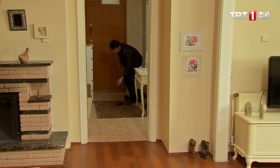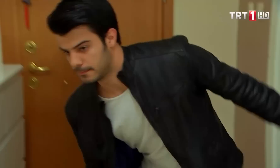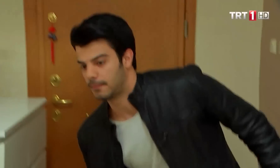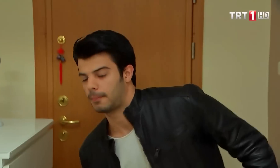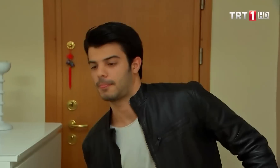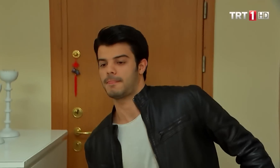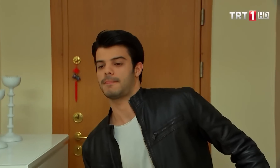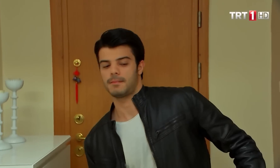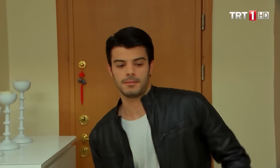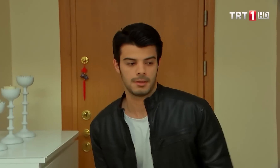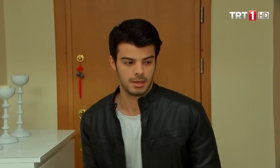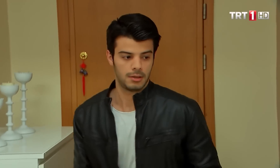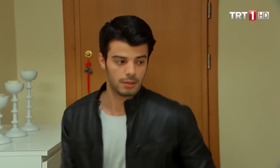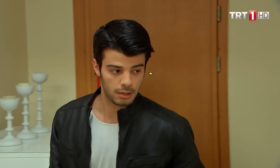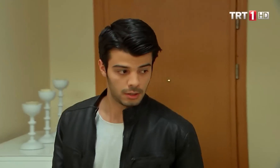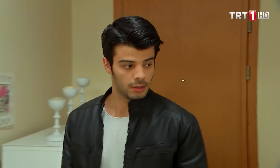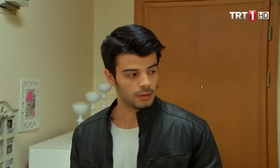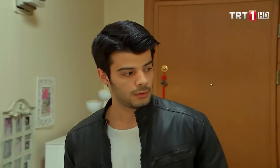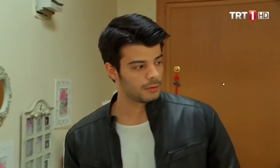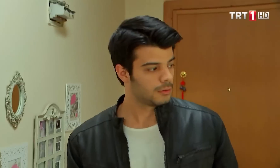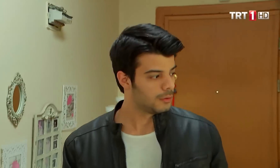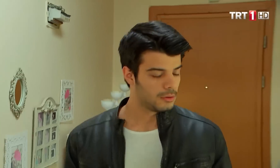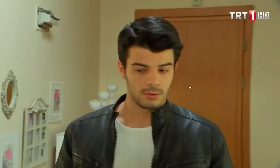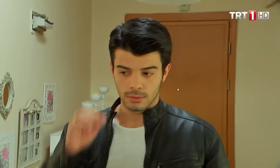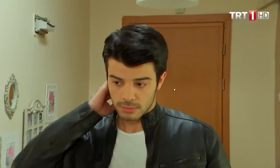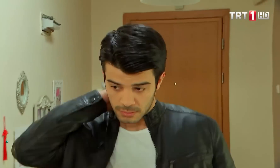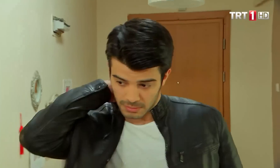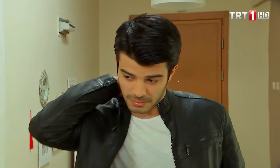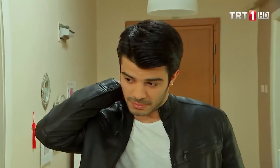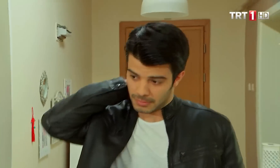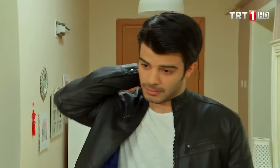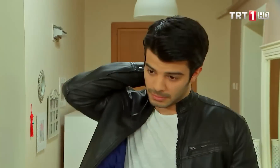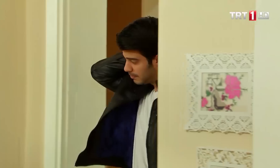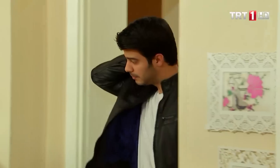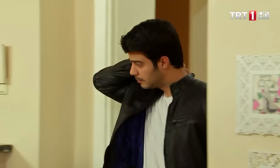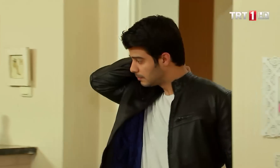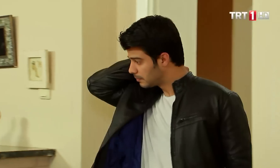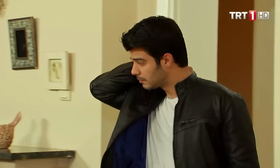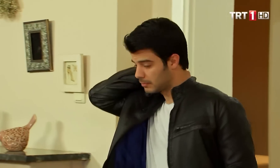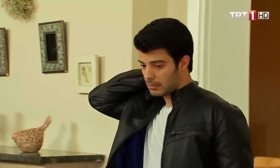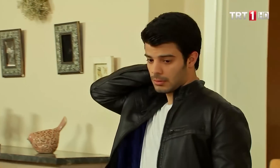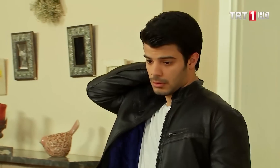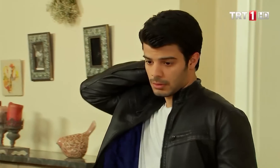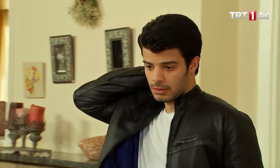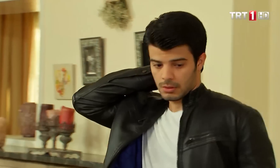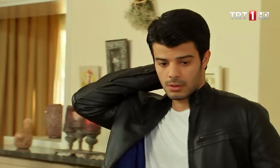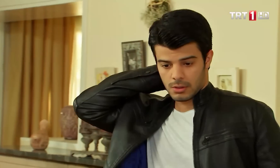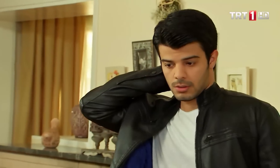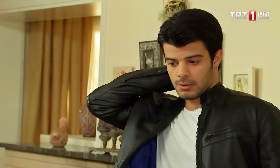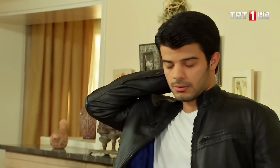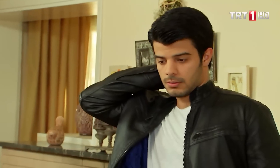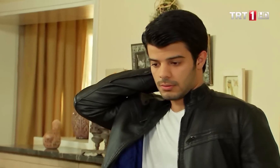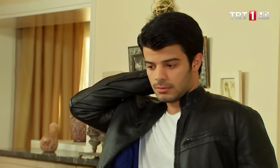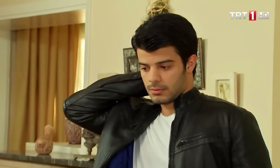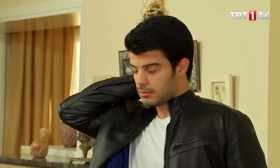doğru yürüyor. Yanından geçerken mutfağa göz attı, ensesini kaşıyarak salona girdi. Bir şey düşünür gibi durdu. Ani